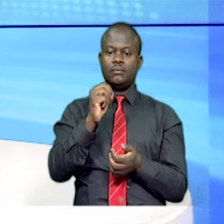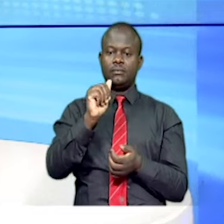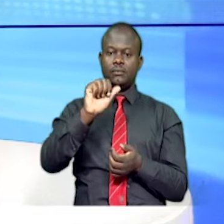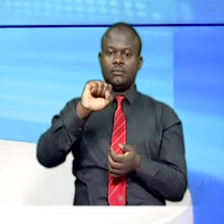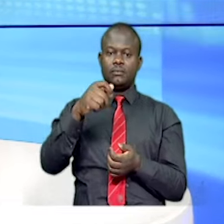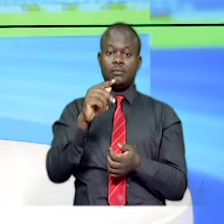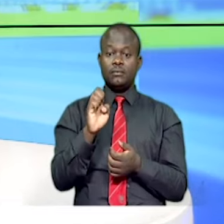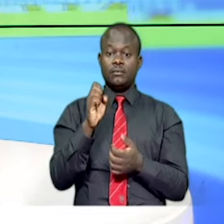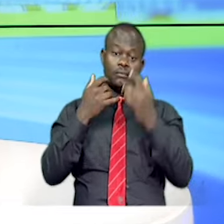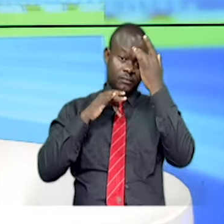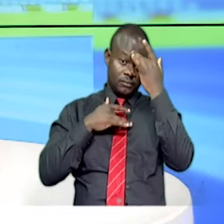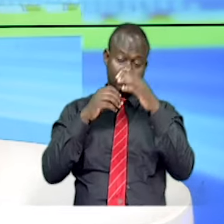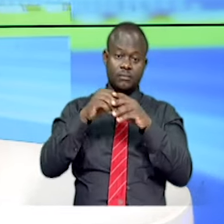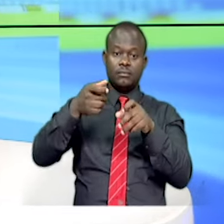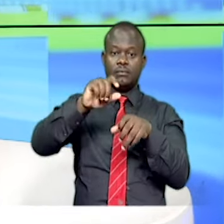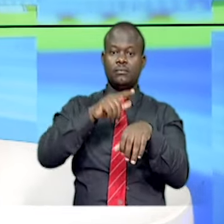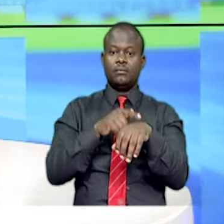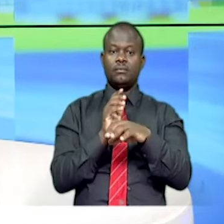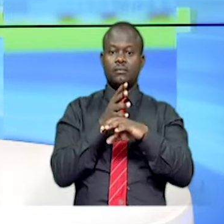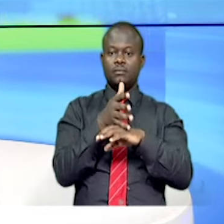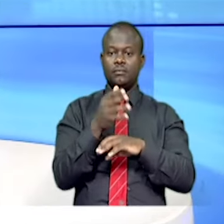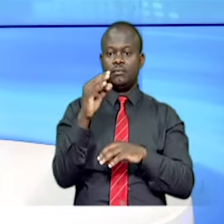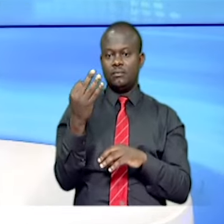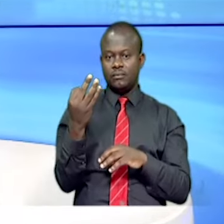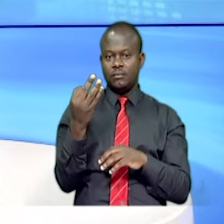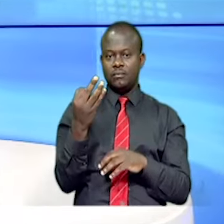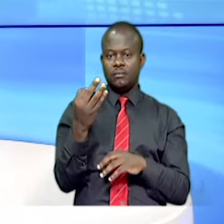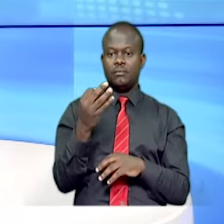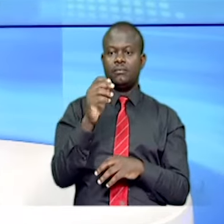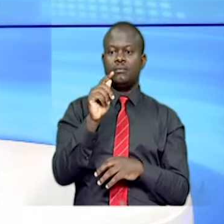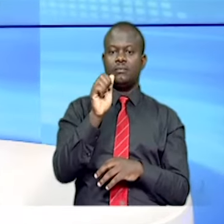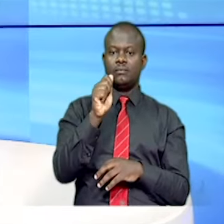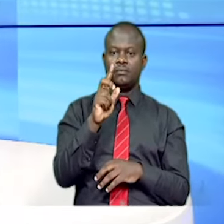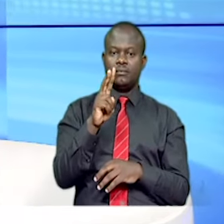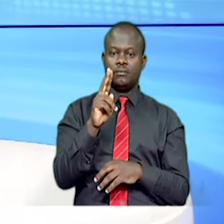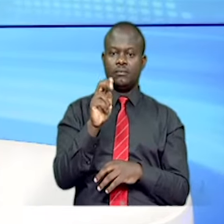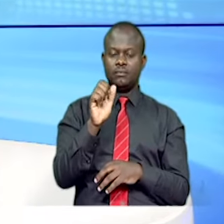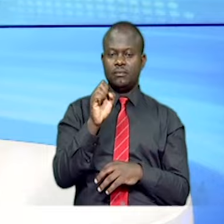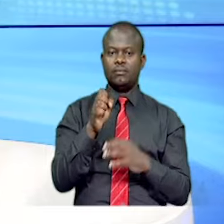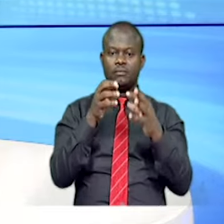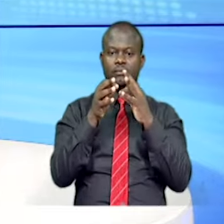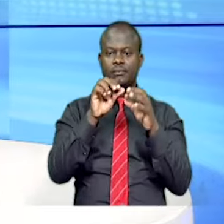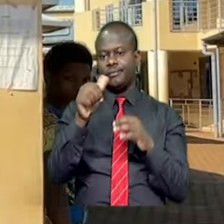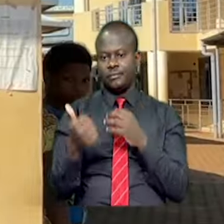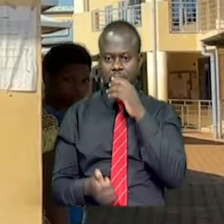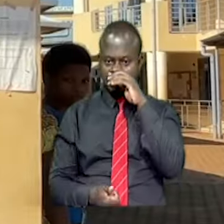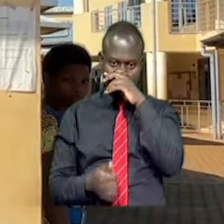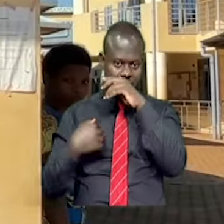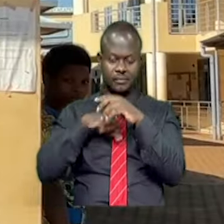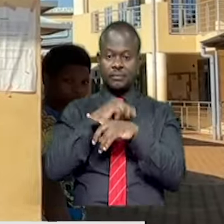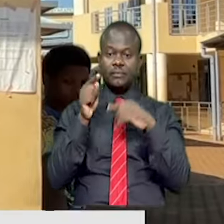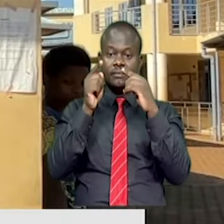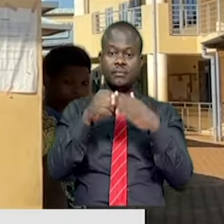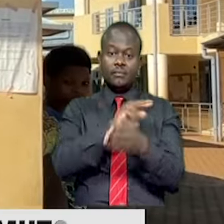ba malaria ngo bikubye inshuro zigera kuri 3 mugenzi wacu kavutse Lucy aratubwira ibindi naje kwa muganga ndi